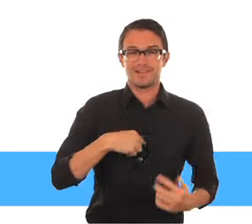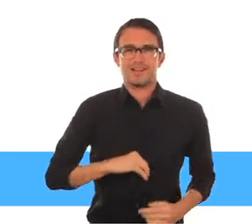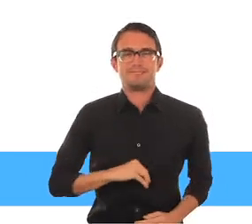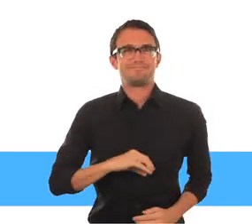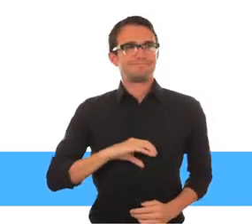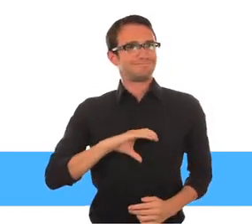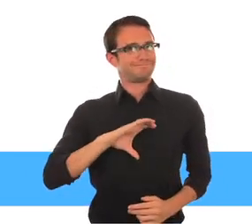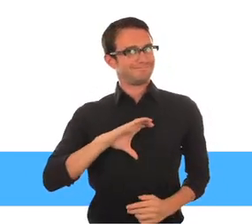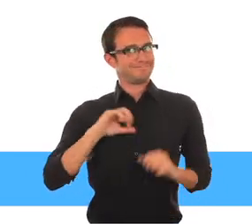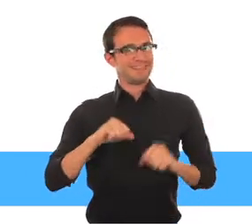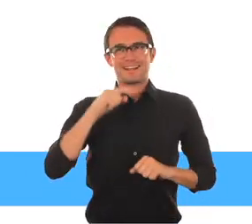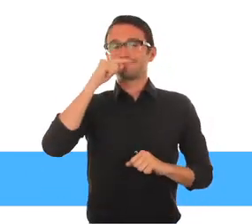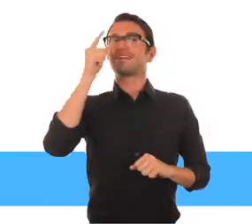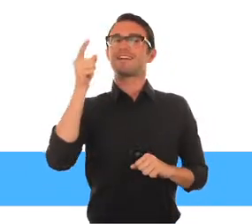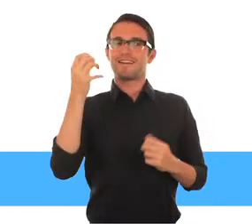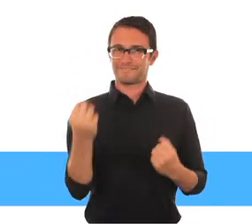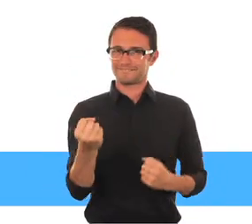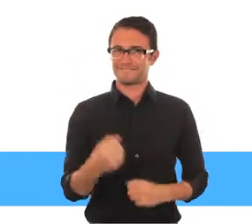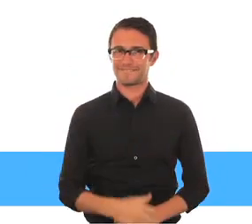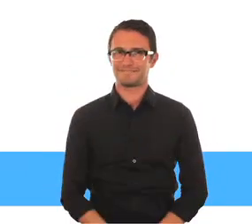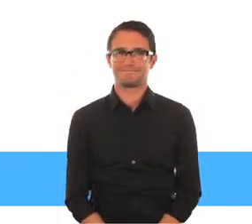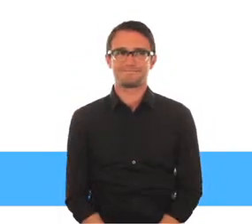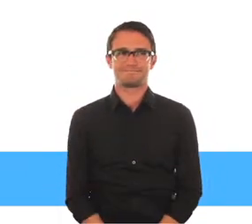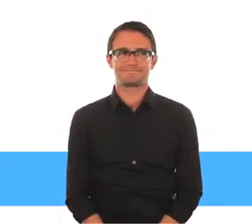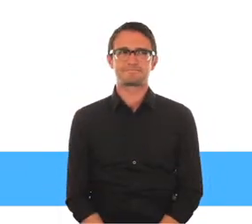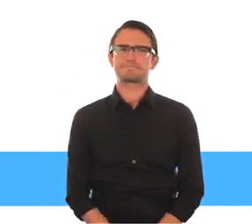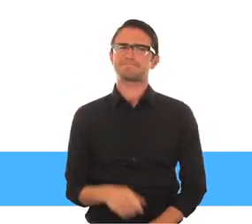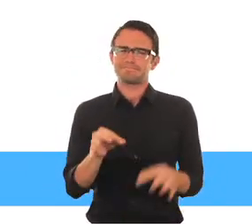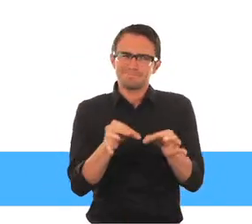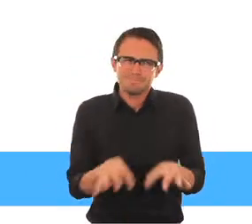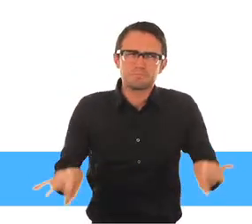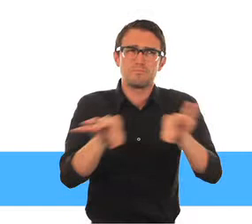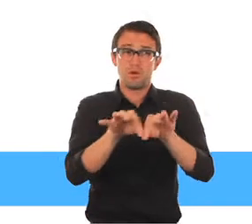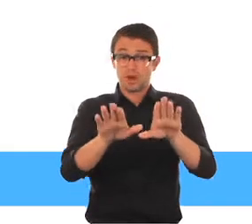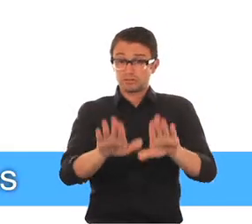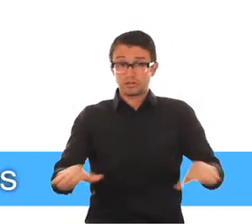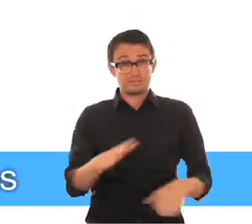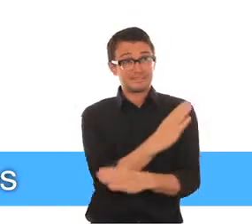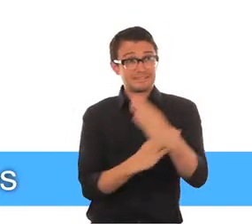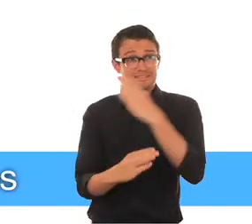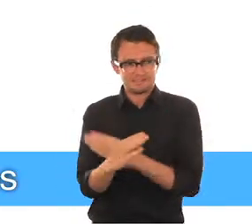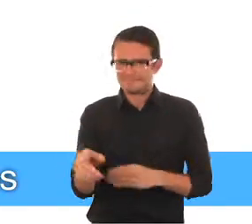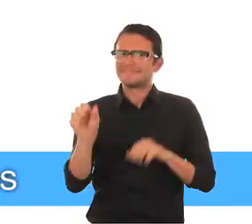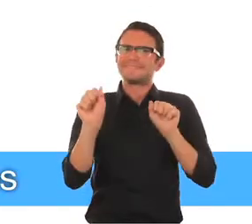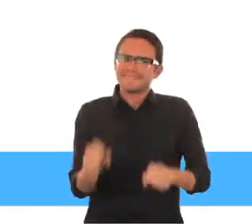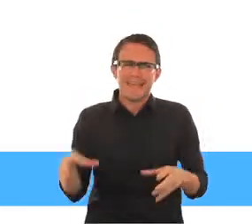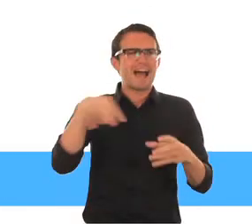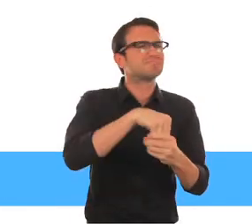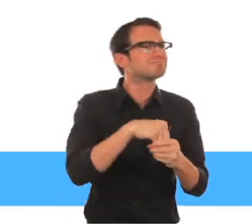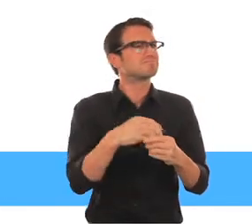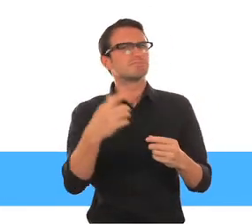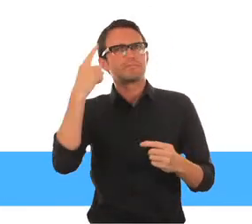son amour-propre. Il est important de permettre aux enfants handicapés de remplir ces rôles. Il peut s'agir de mettre à leur disposition